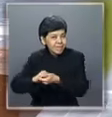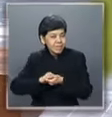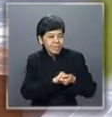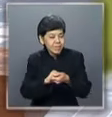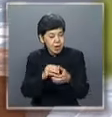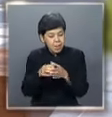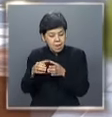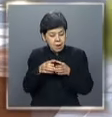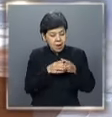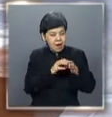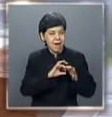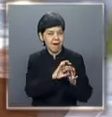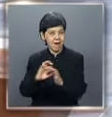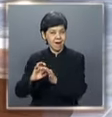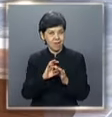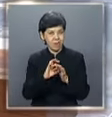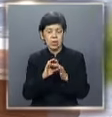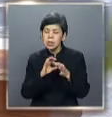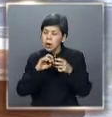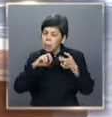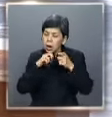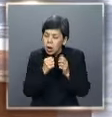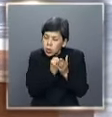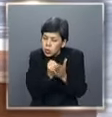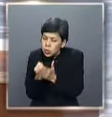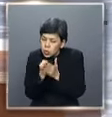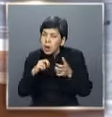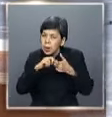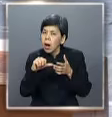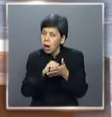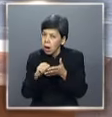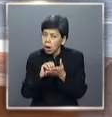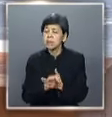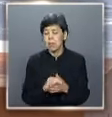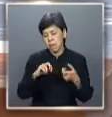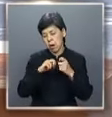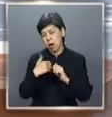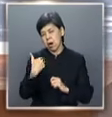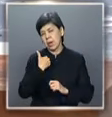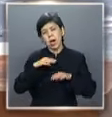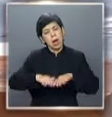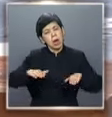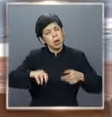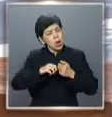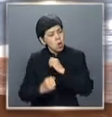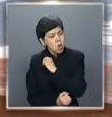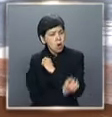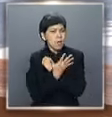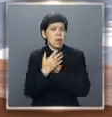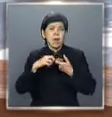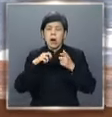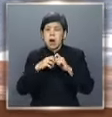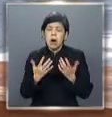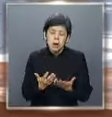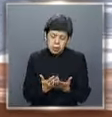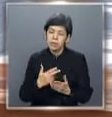ของภาคส่วนต่างๆที่เกี่ยวข้องเพื่อให้เกิดการแก้ปัญหาร่วมกันค่ะอย่างปัญหาหนึ่งก็คือเรื่องของเด็กเร่ร่อนที่ไทย PBS